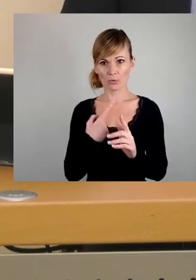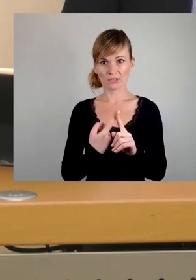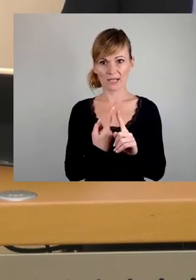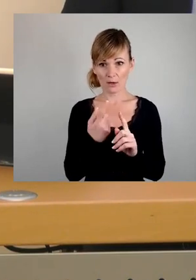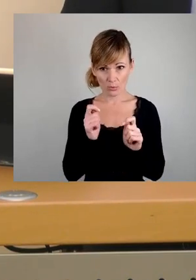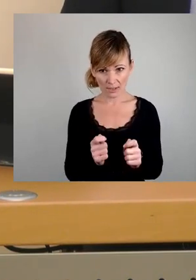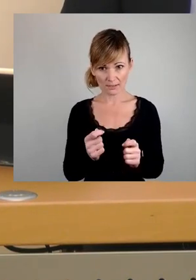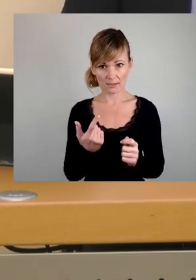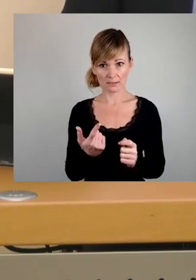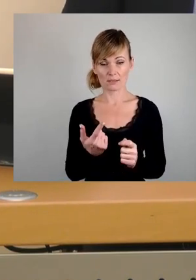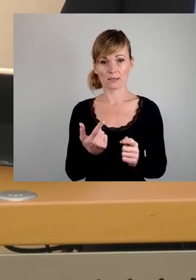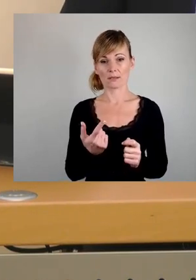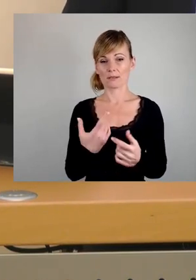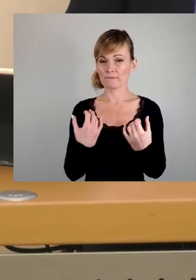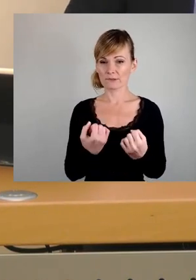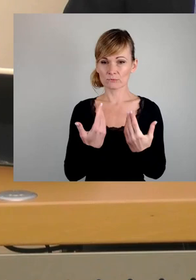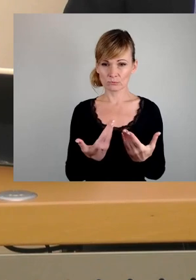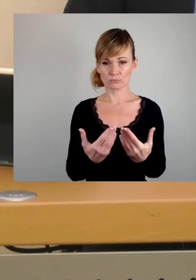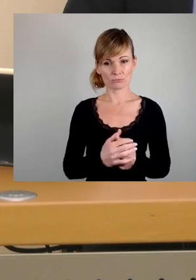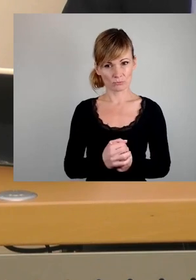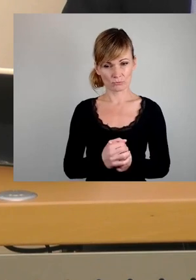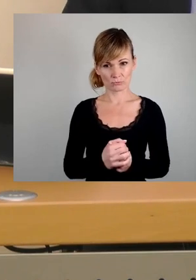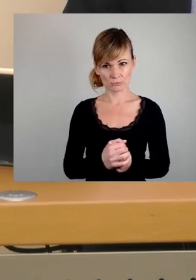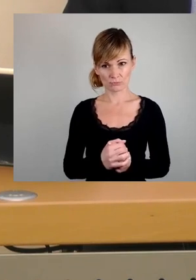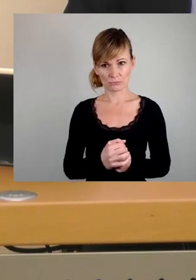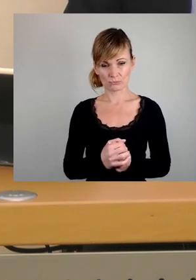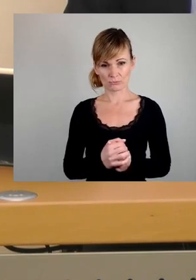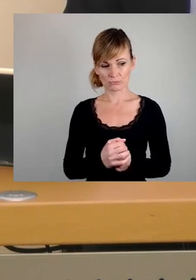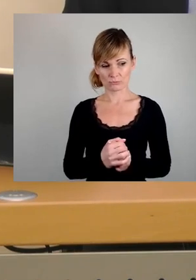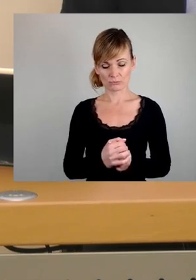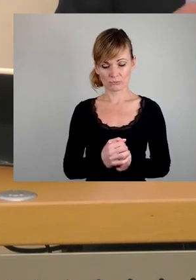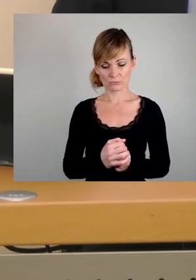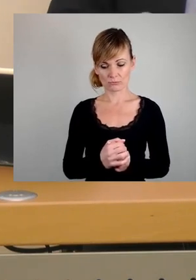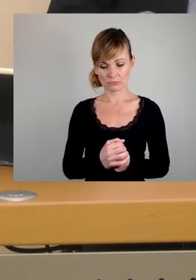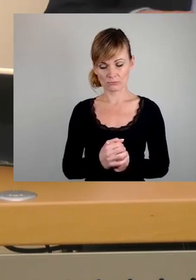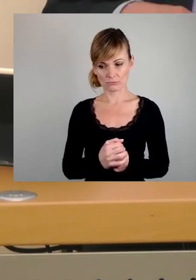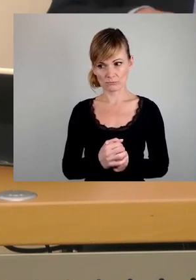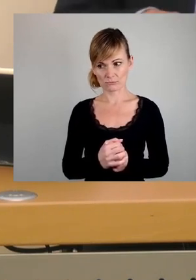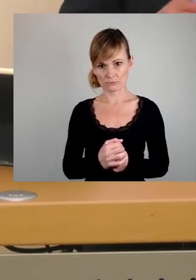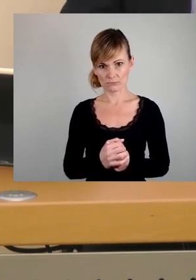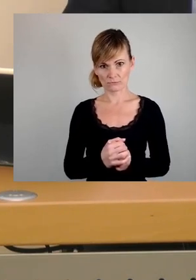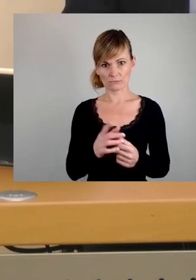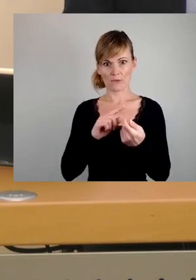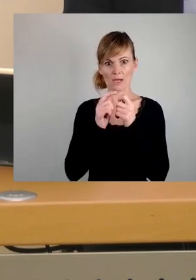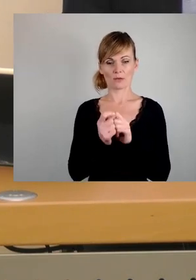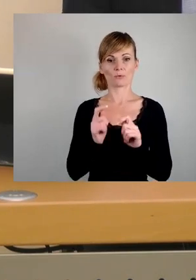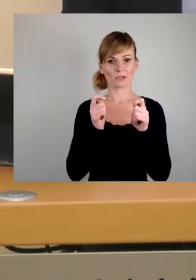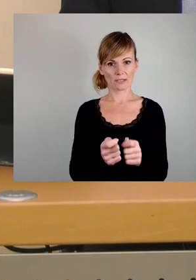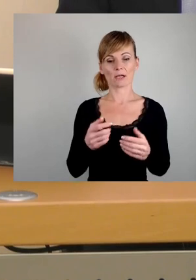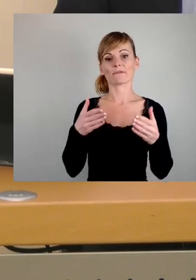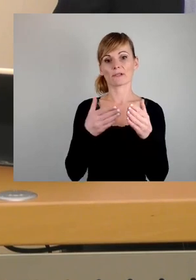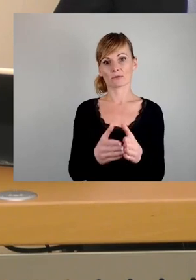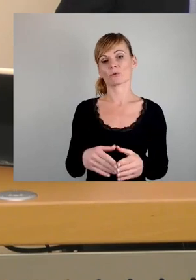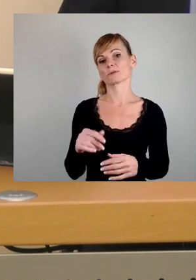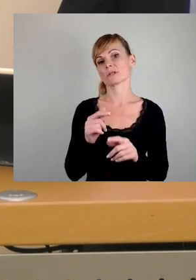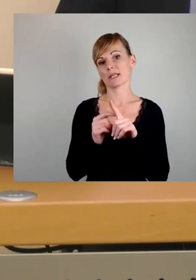namentlich, halt mal fest. Also, wer dem Änderungsantrag Fraktion Die Linke zustimmen möchte, den